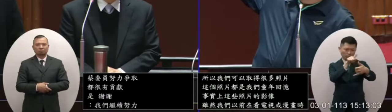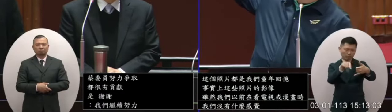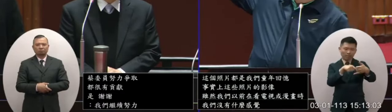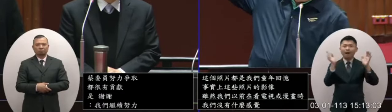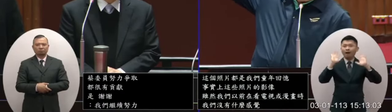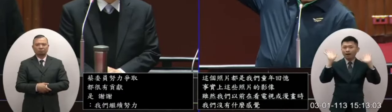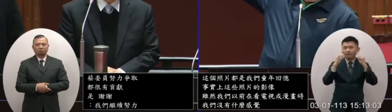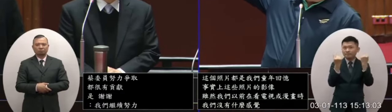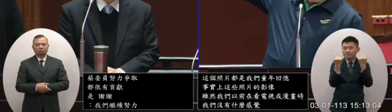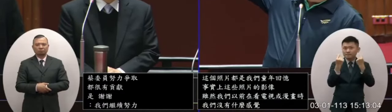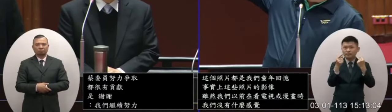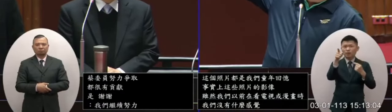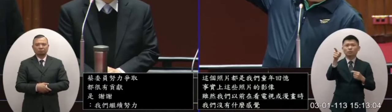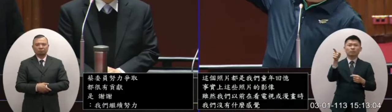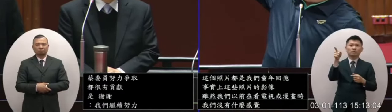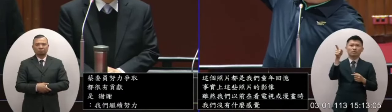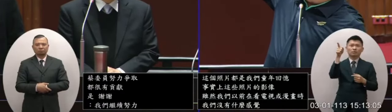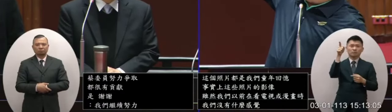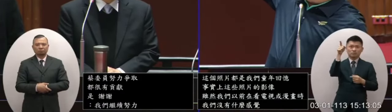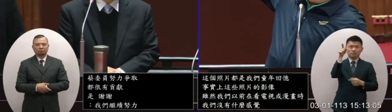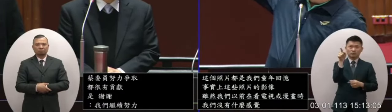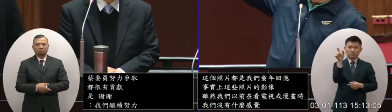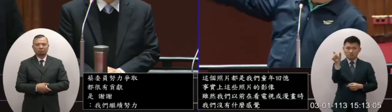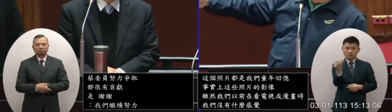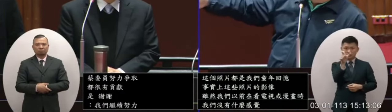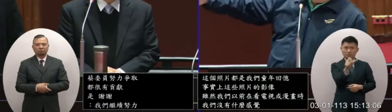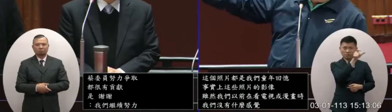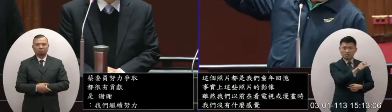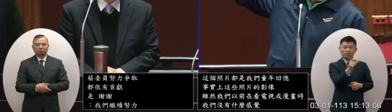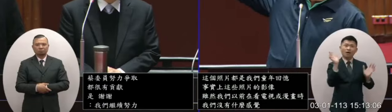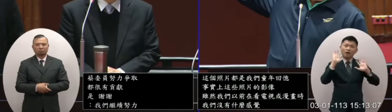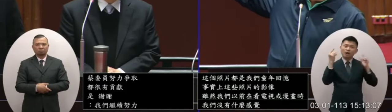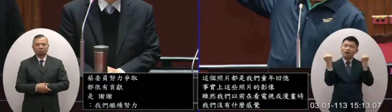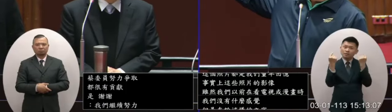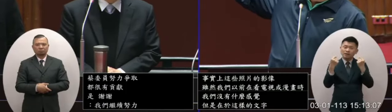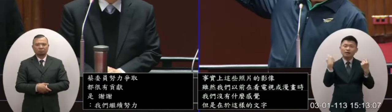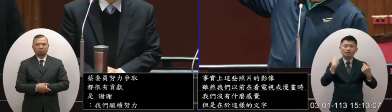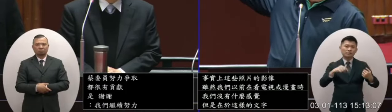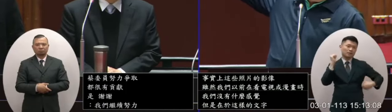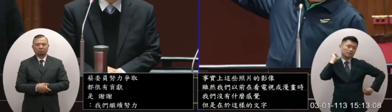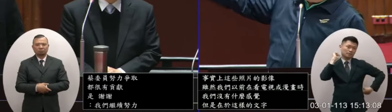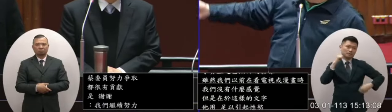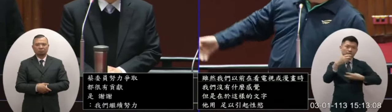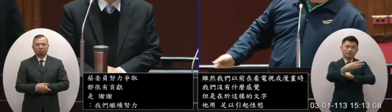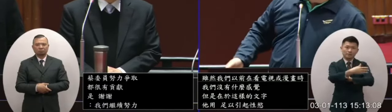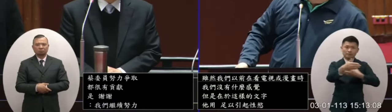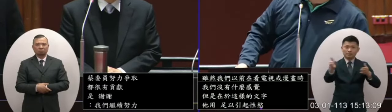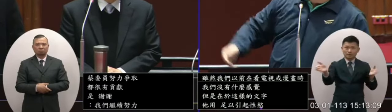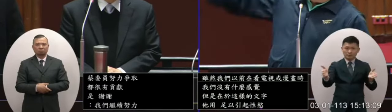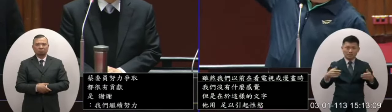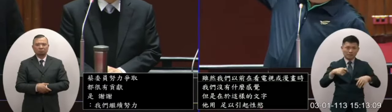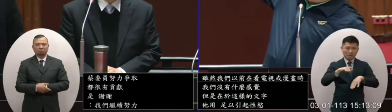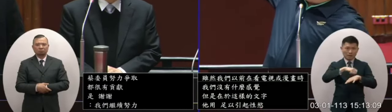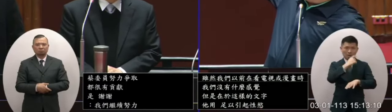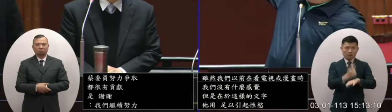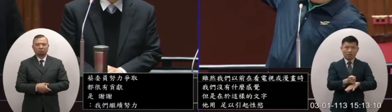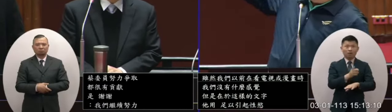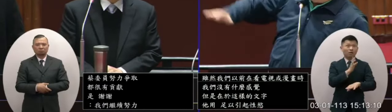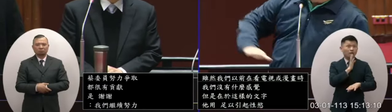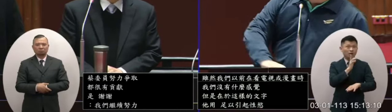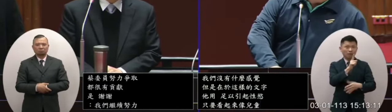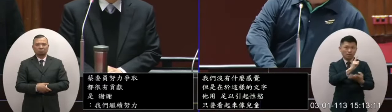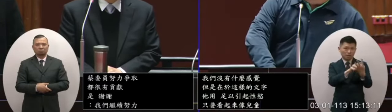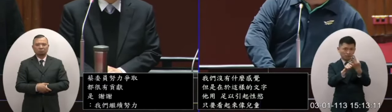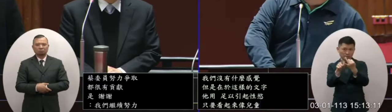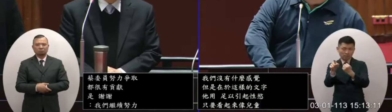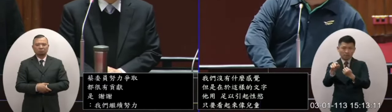京啊东京啊，然后他们在浴室啊在浴室里然后裸体的画面，哇，这些全